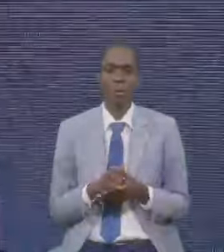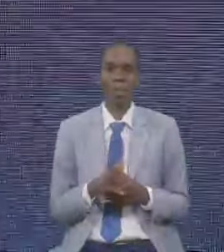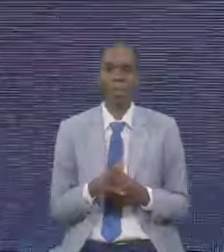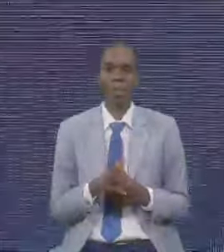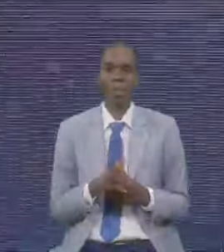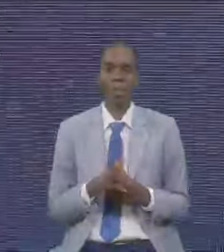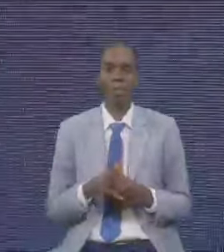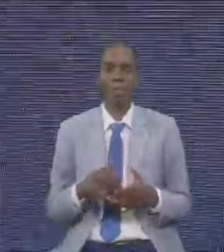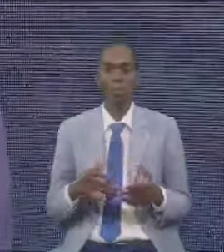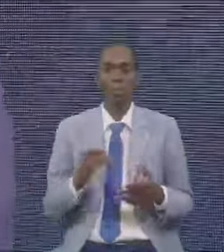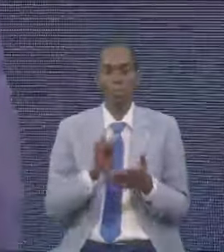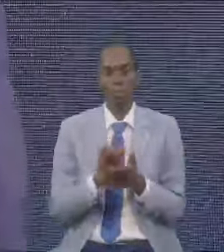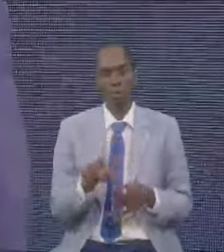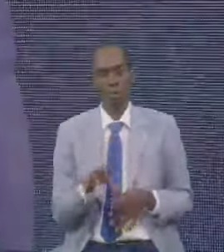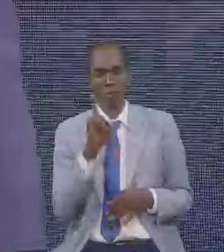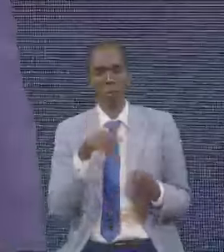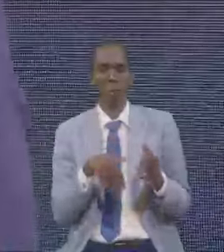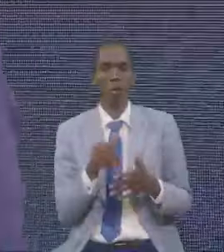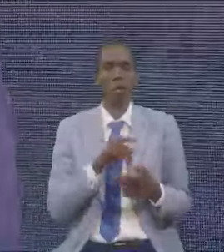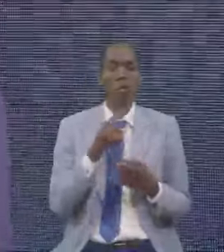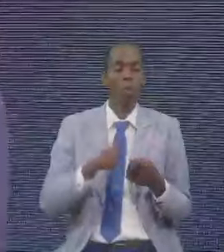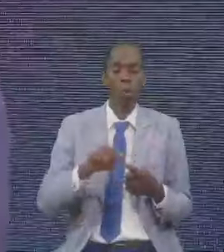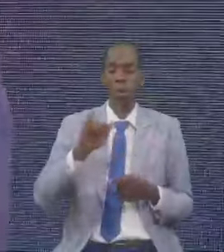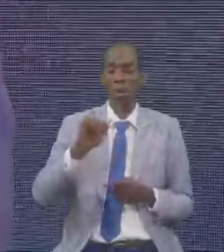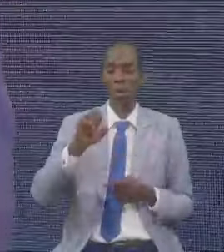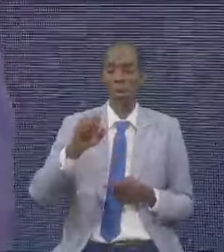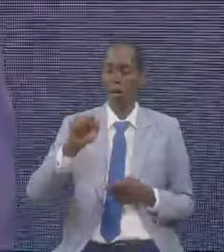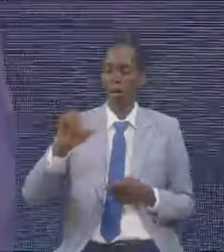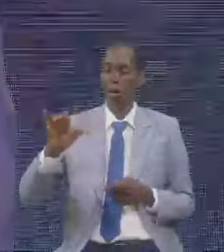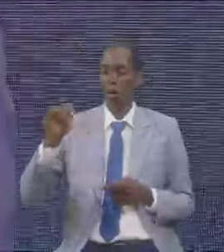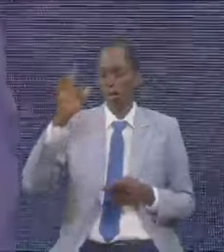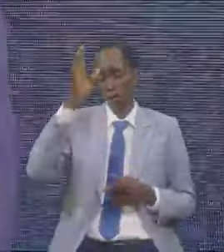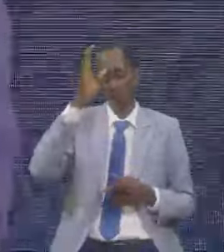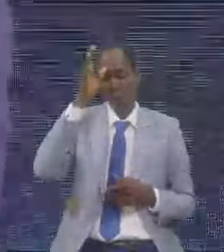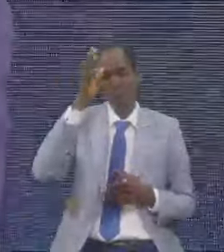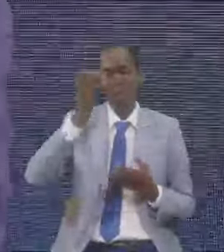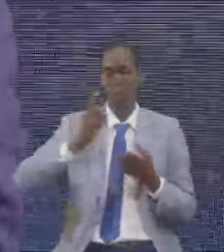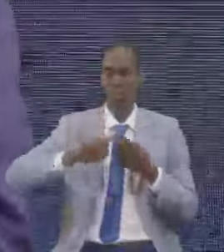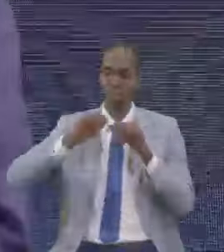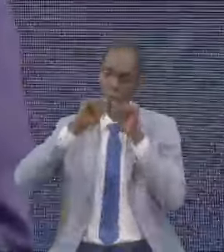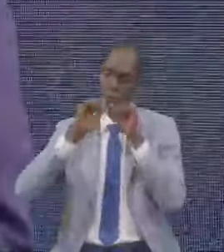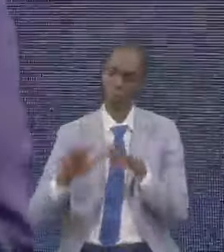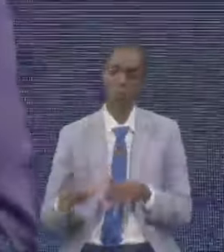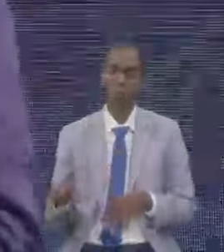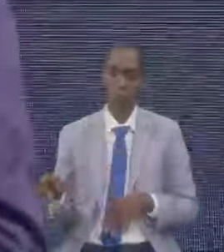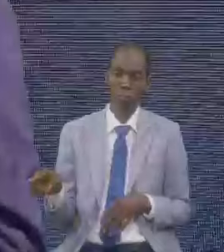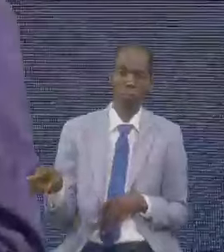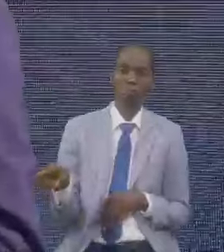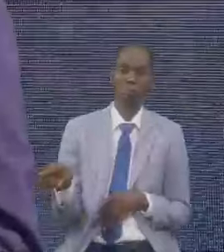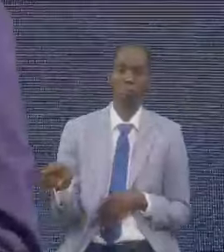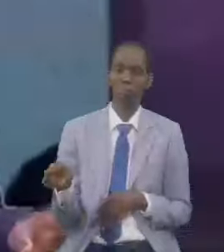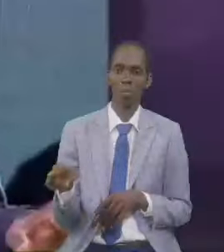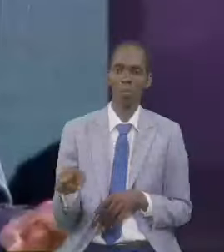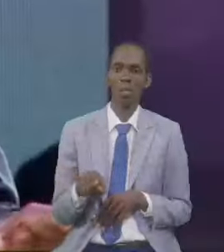When Isaac the father wanted to bless him. తండ్రి అయిన ఇస్సాకు ఆయనను దీవించుకోరినప్పుడు he had lost the